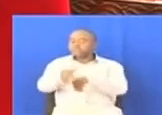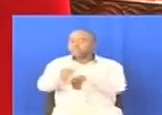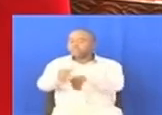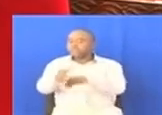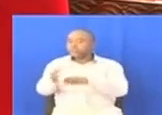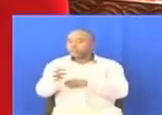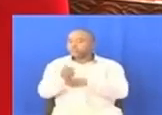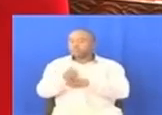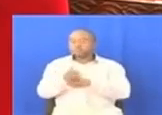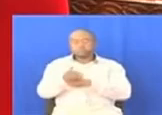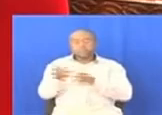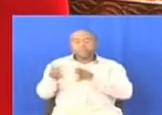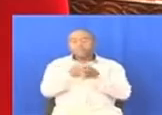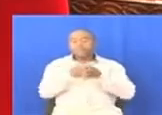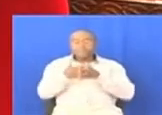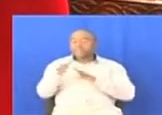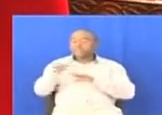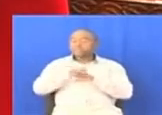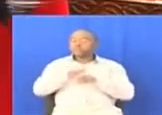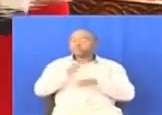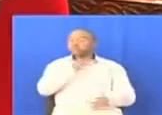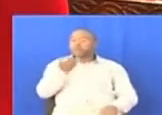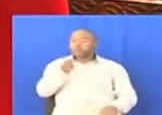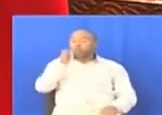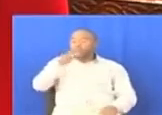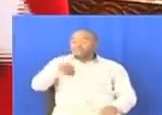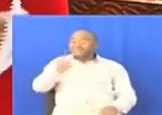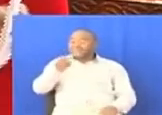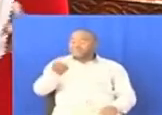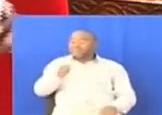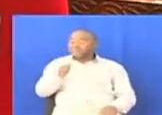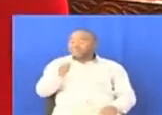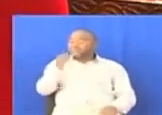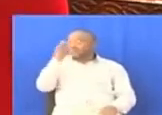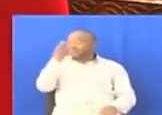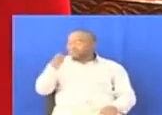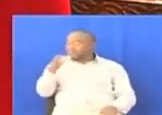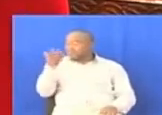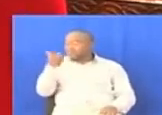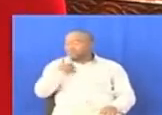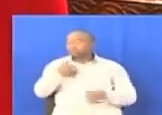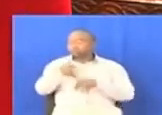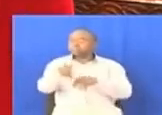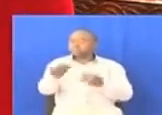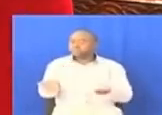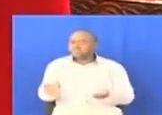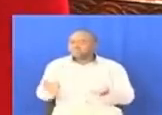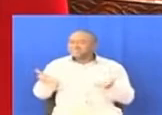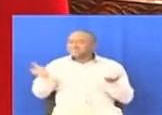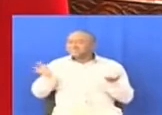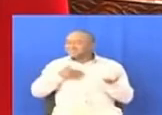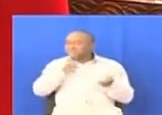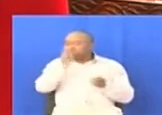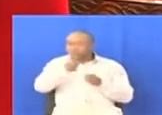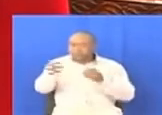Field, watu karibu milioni 3 milioni 4 wako barabarani wanaandamana, hiyo lockdown inafanyika wapi sasa?